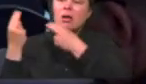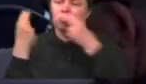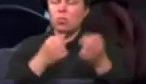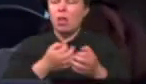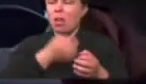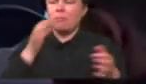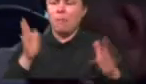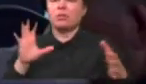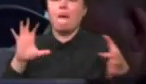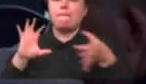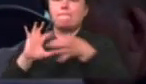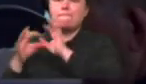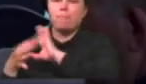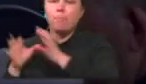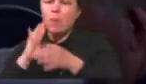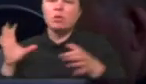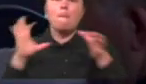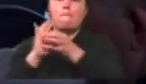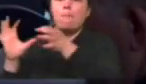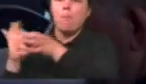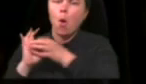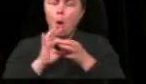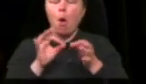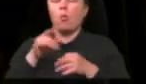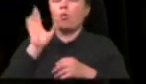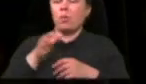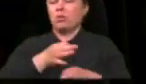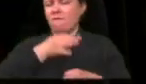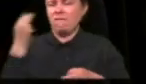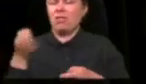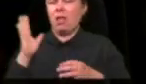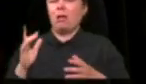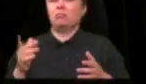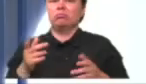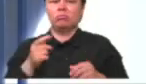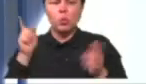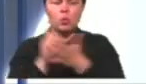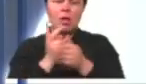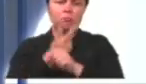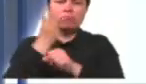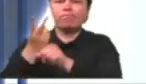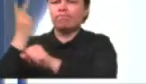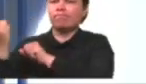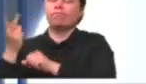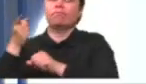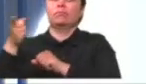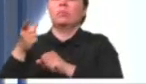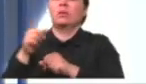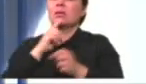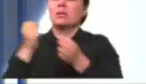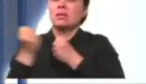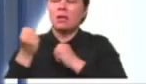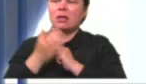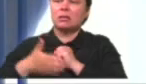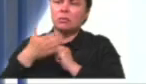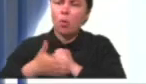połączenia, tak aby do większości istotnych generatorów ruchu dotrzeć bezpośrednio transportem kolejowym. A